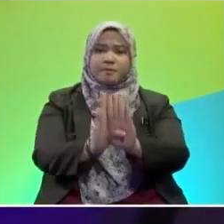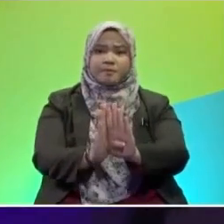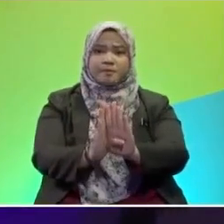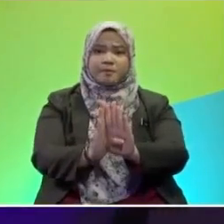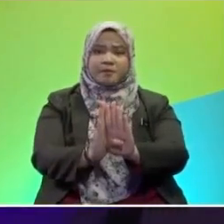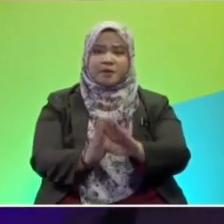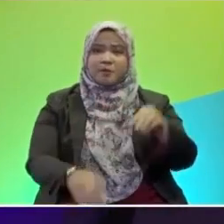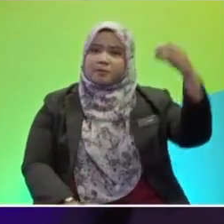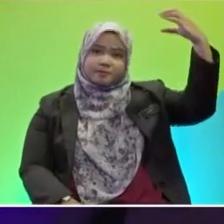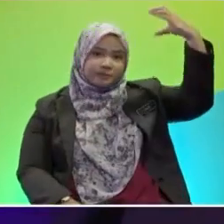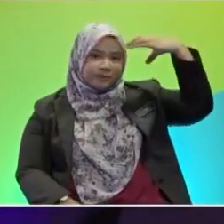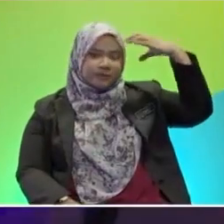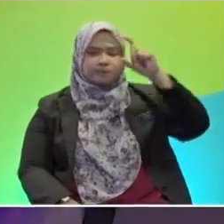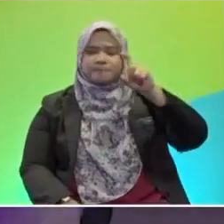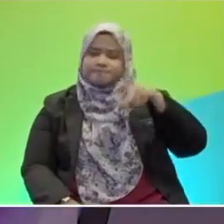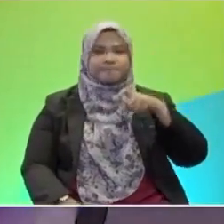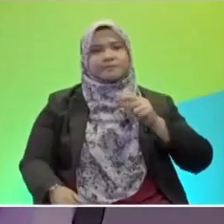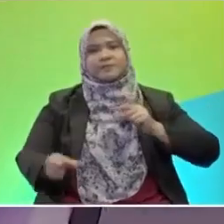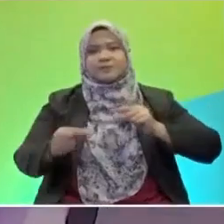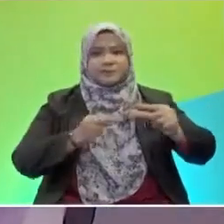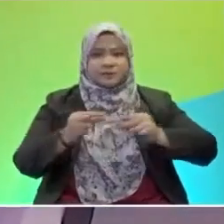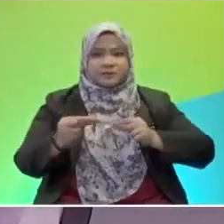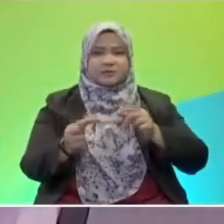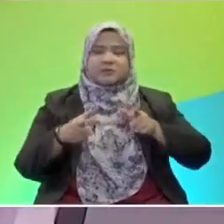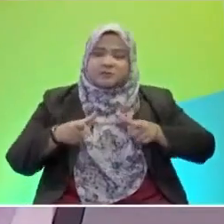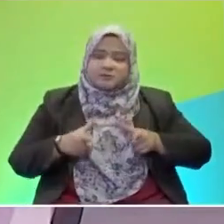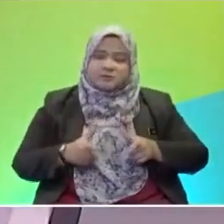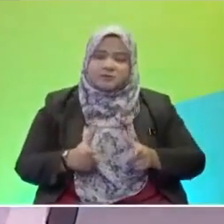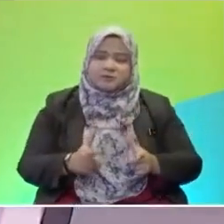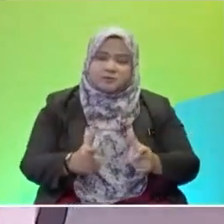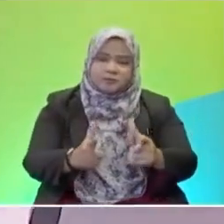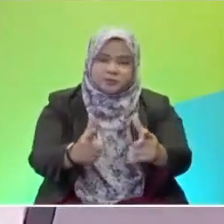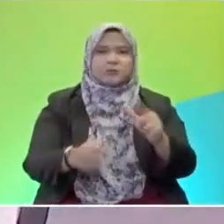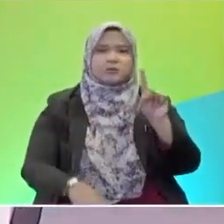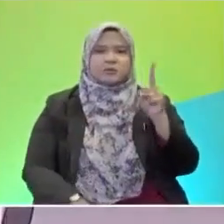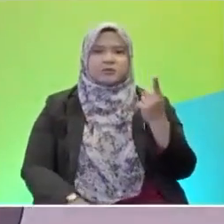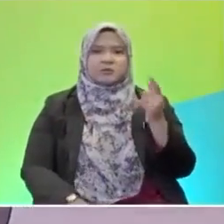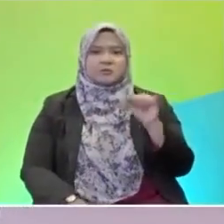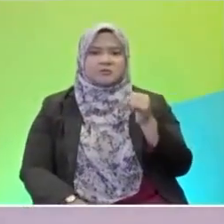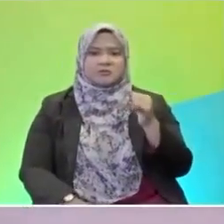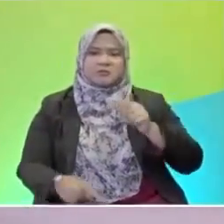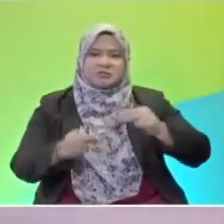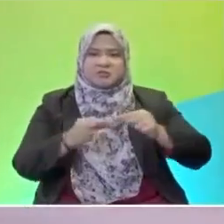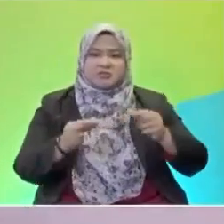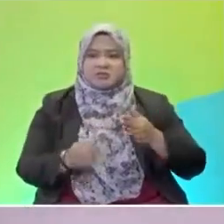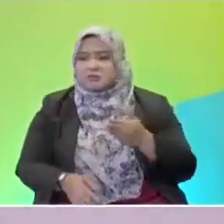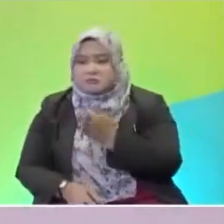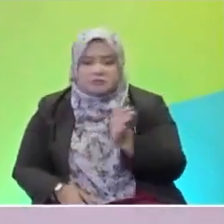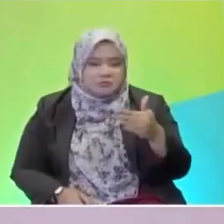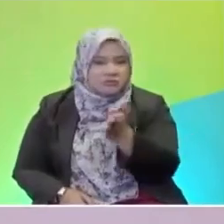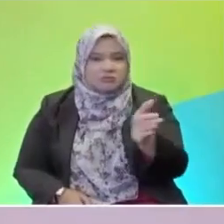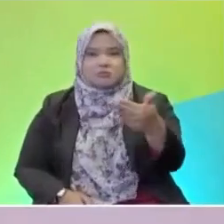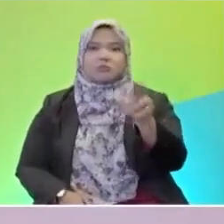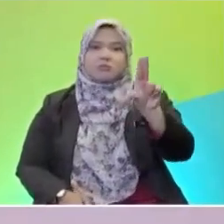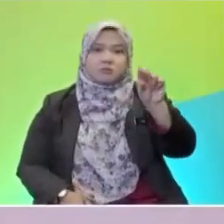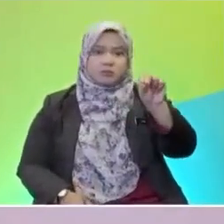cahaya itu bergerak lurus cahaya itu bergerak lurus walaupun Kalau